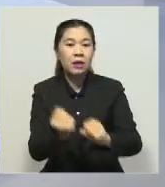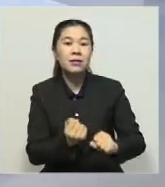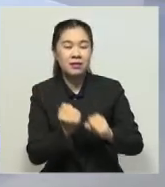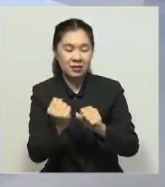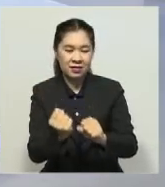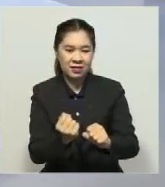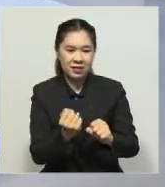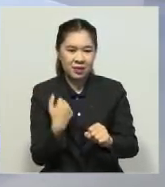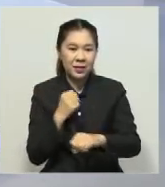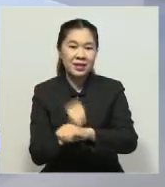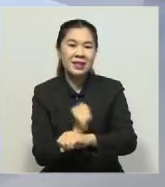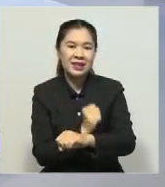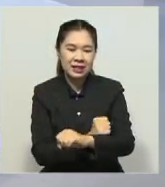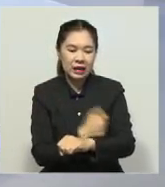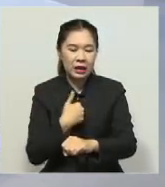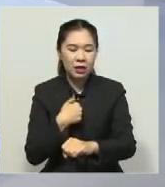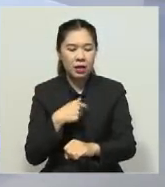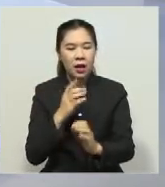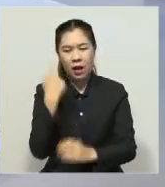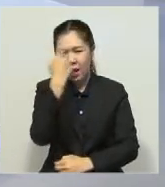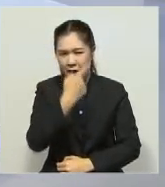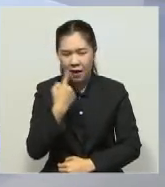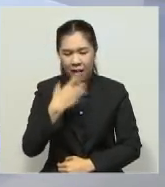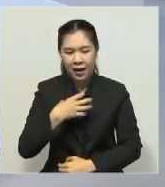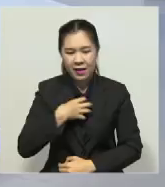ที่จะพาประชาชนที่ต้องการเข้าไป